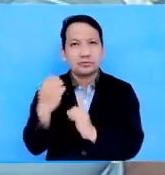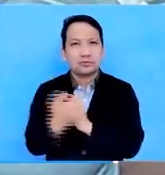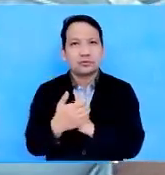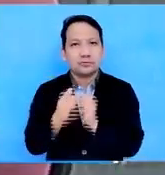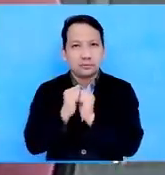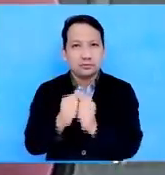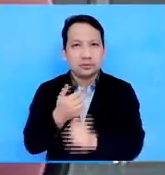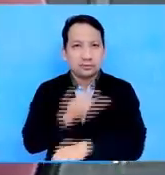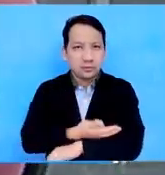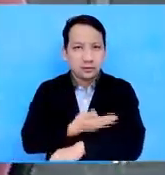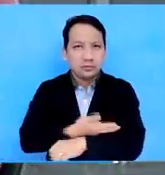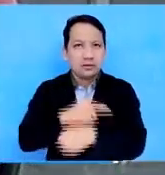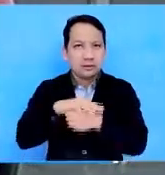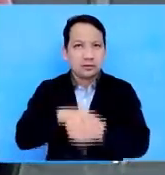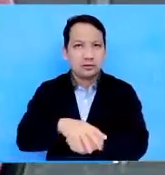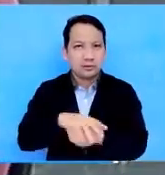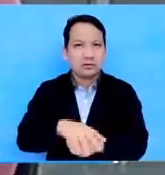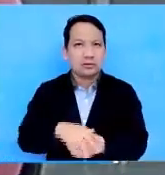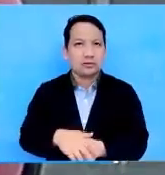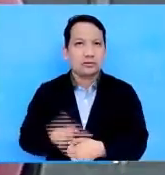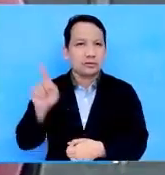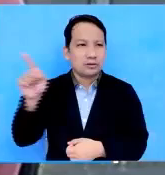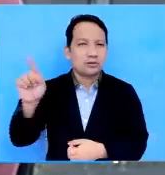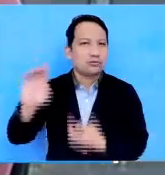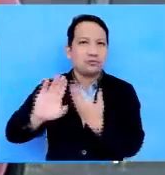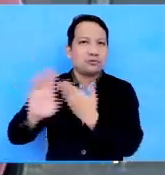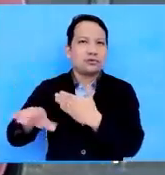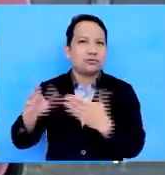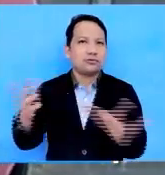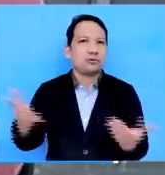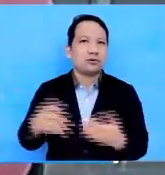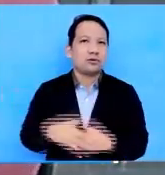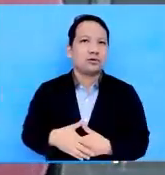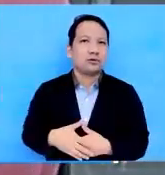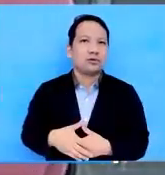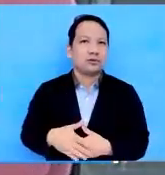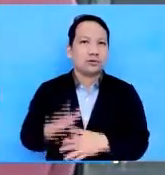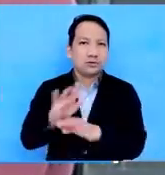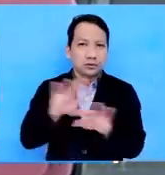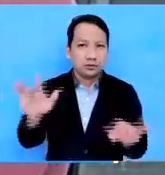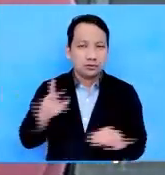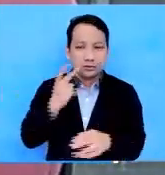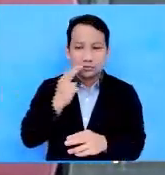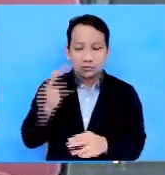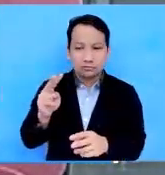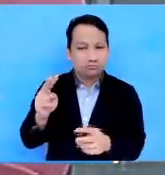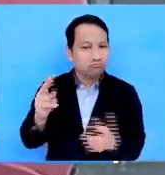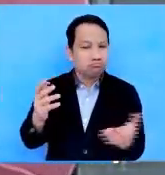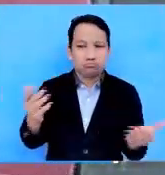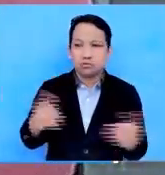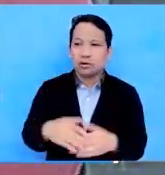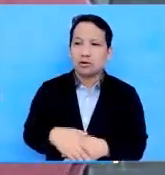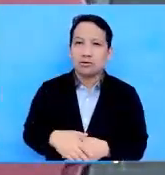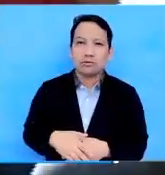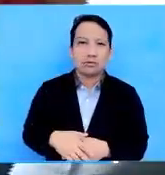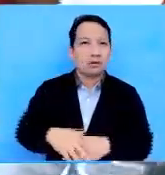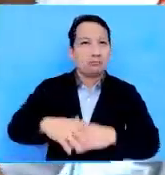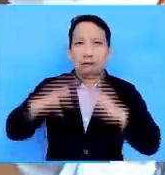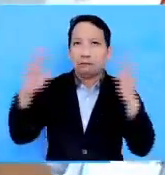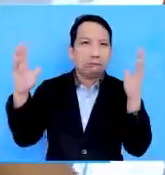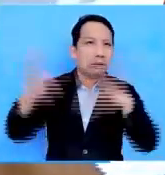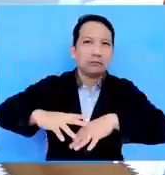sa stress. Wala na kaming babalikan kasi. As you can see naman yung balita na talagang pinulbos yung lugar